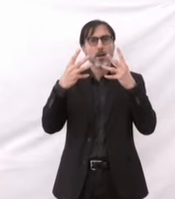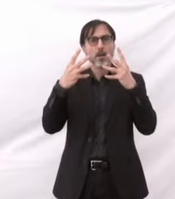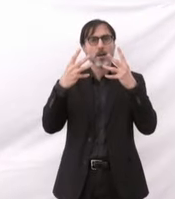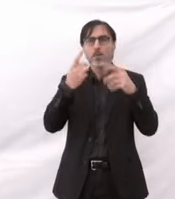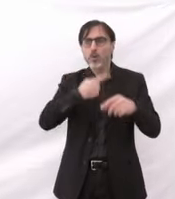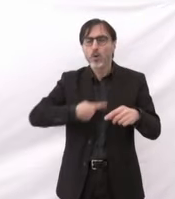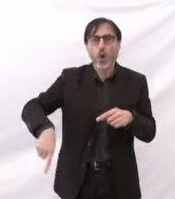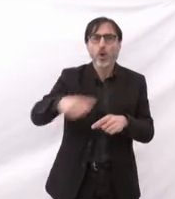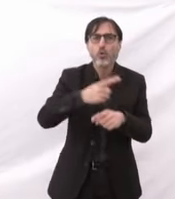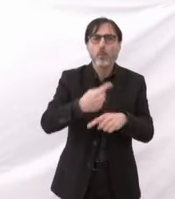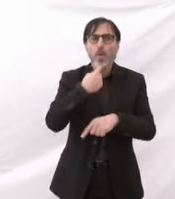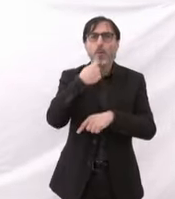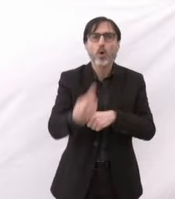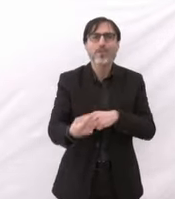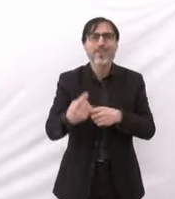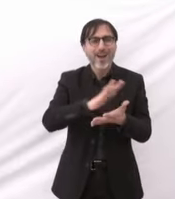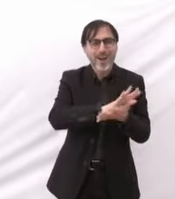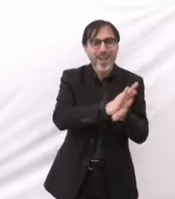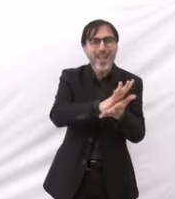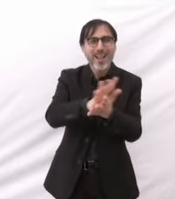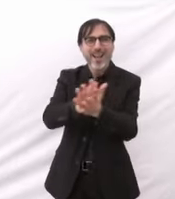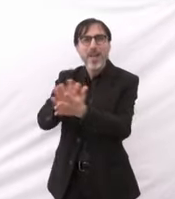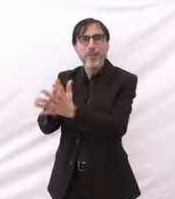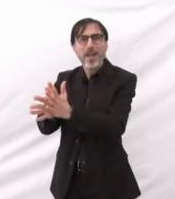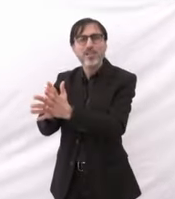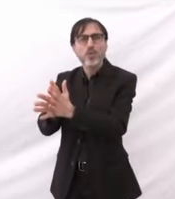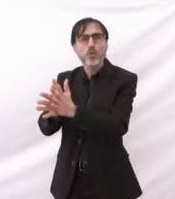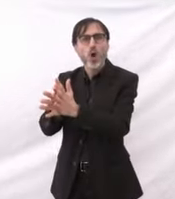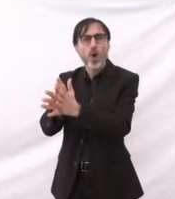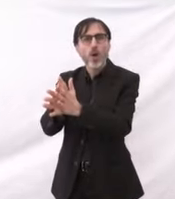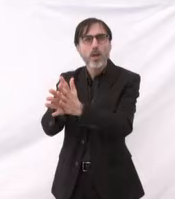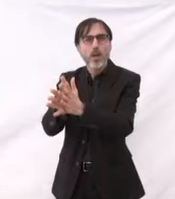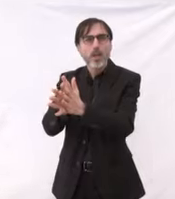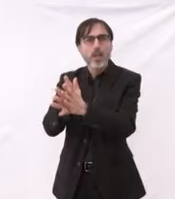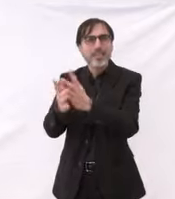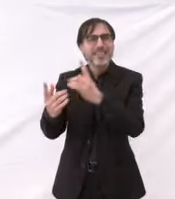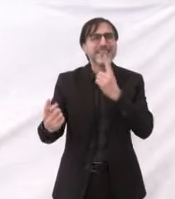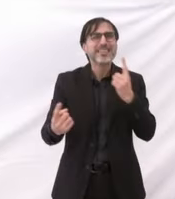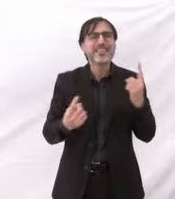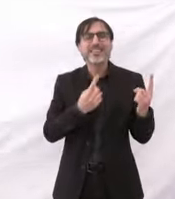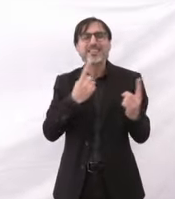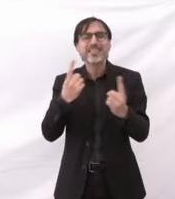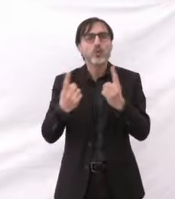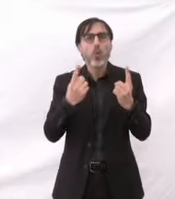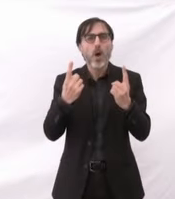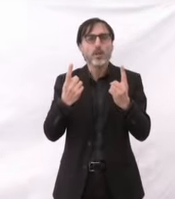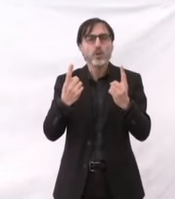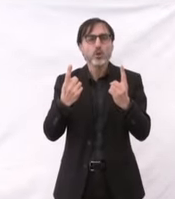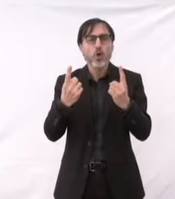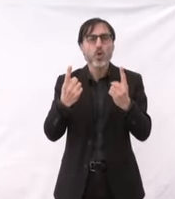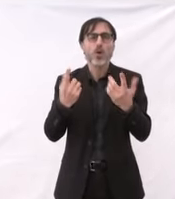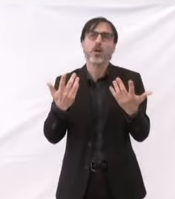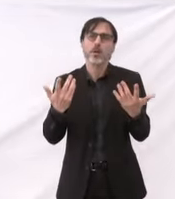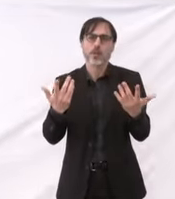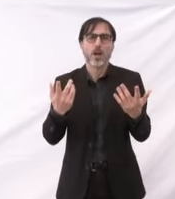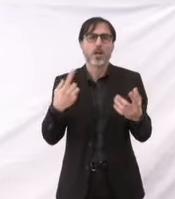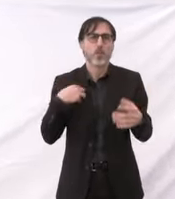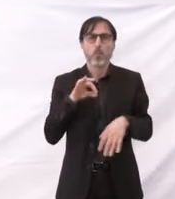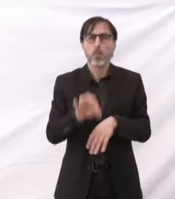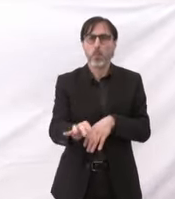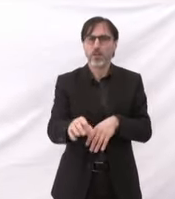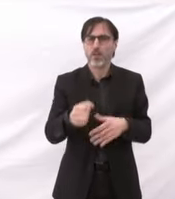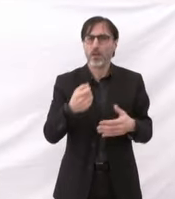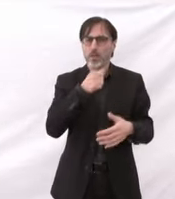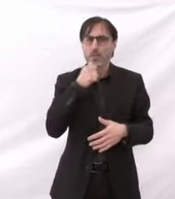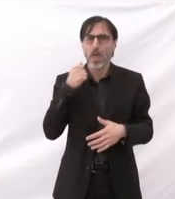dirci che la repressione in certi casi, dei punti fermi, sono